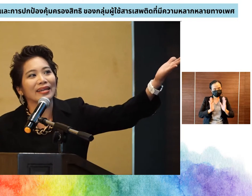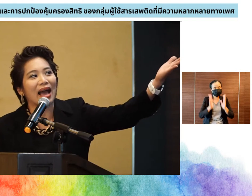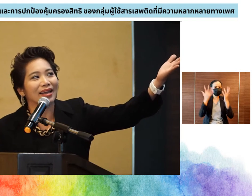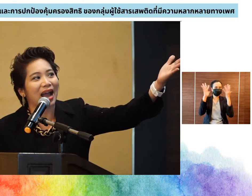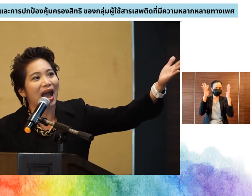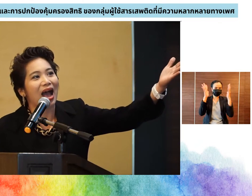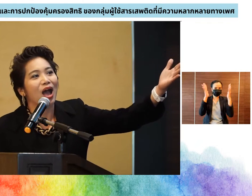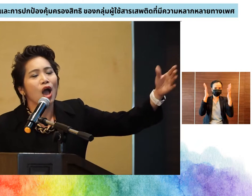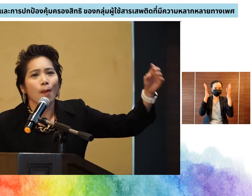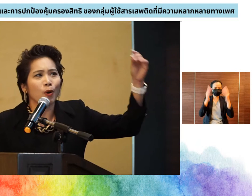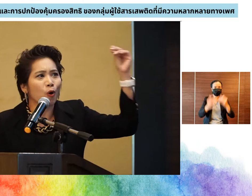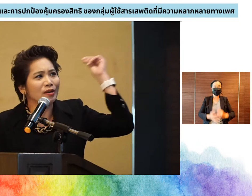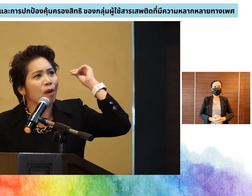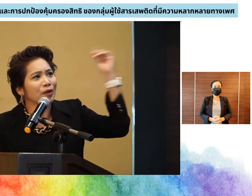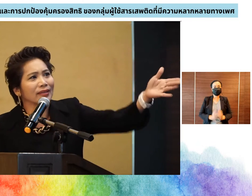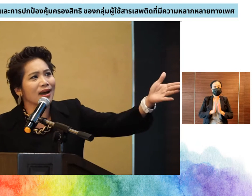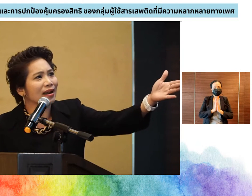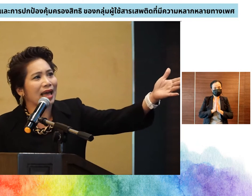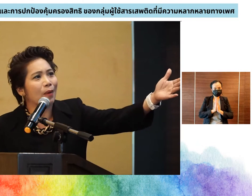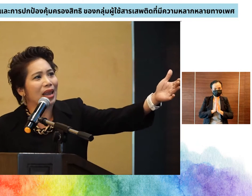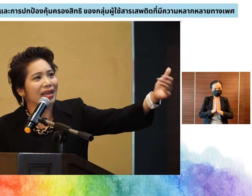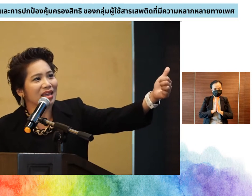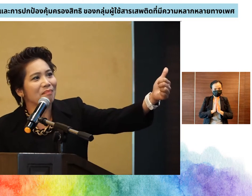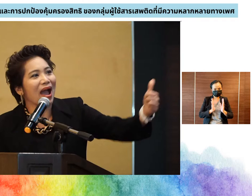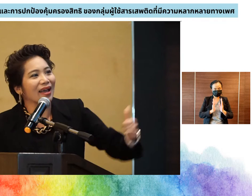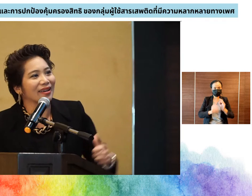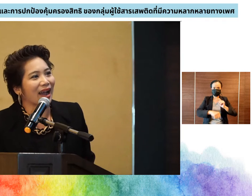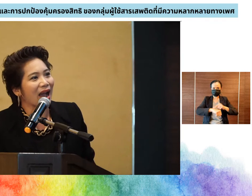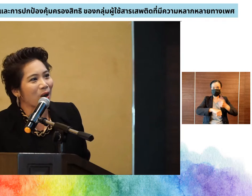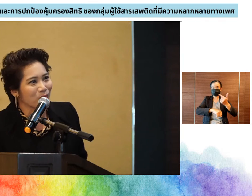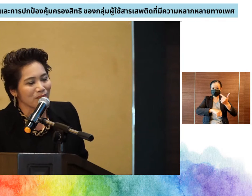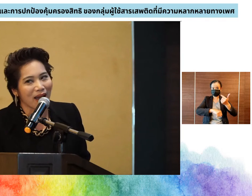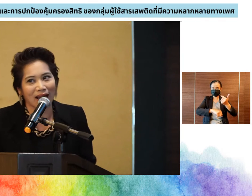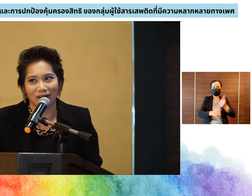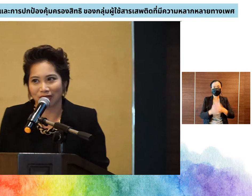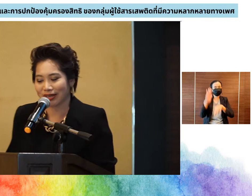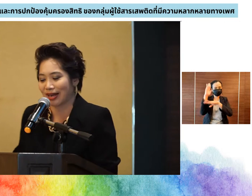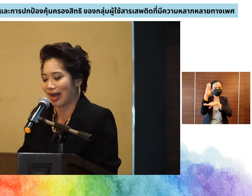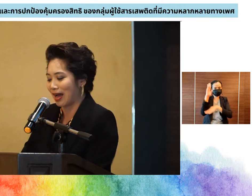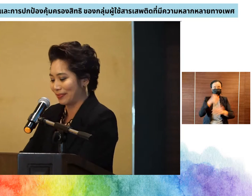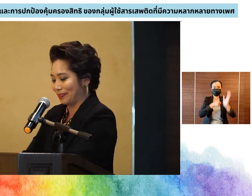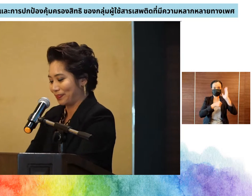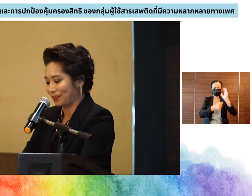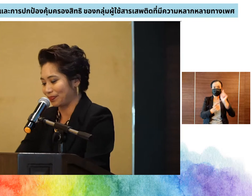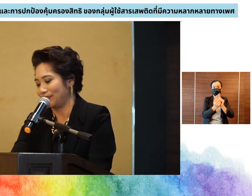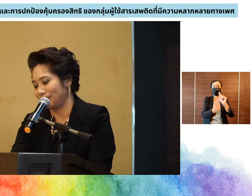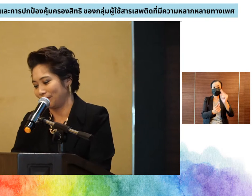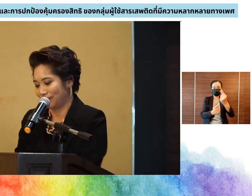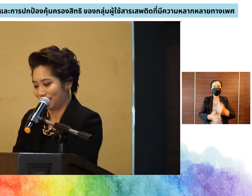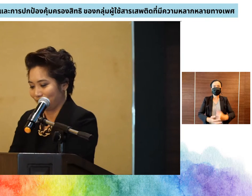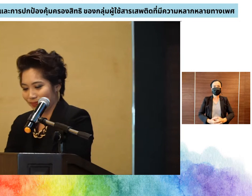บมือให้ดังๆเลยค่ะขอบพระคุณมอดเรเตอร์รักษาเวลาเยี่ยมมากเลยนะคะขอบคุณมากค่ะเดี๋ยวเจอกันค่ะ